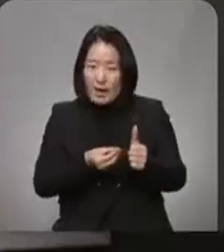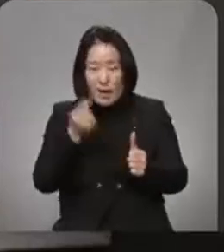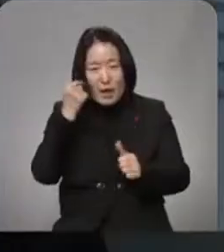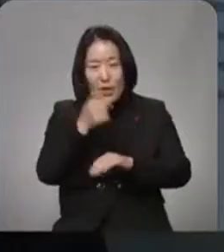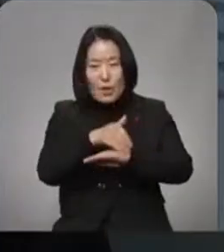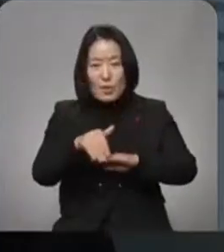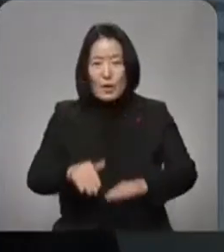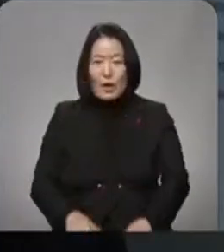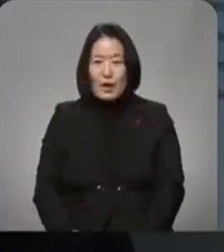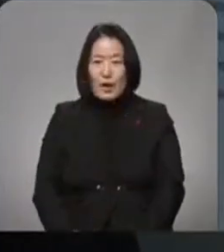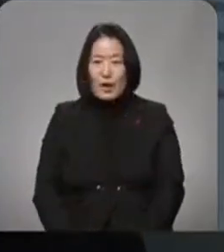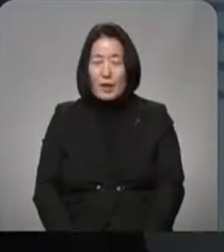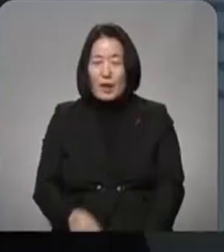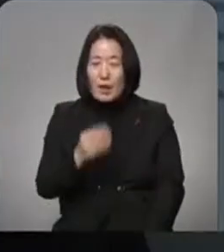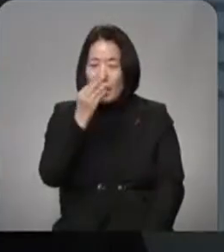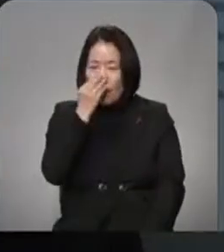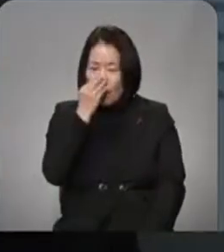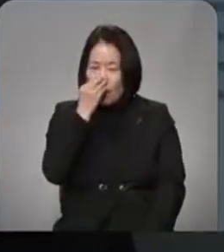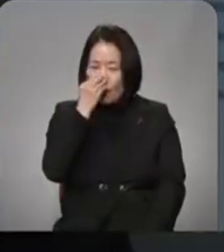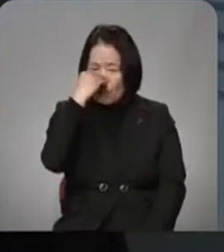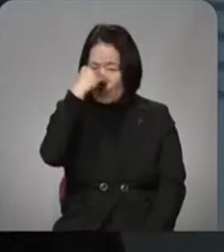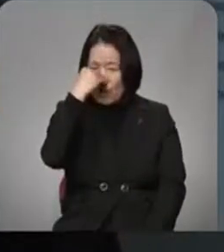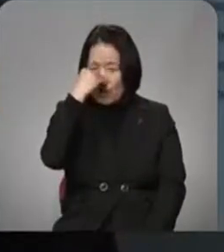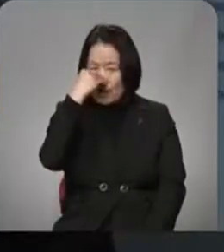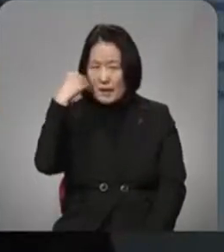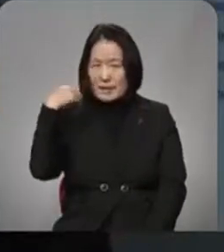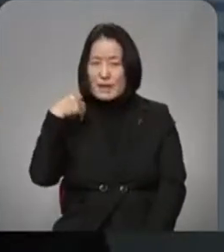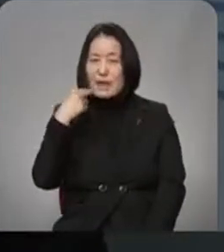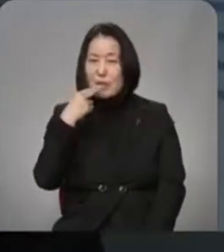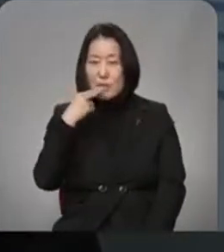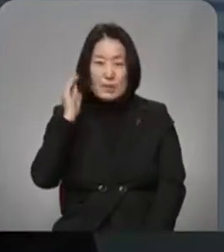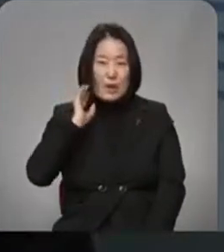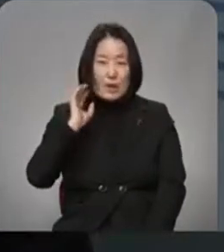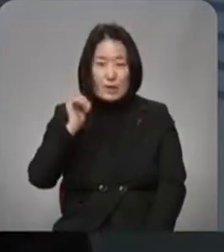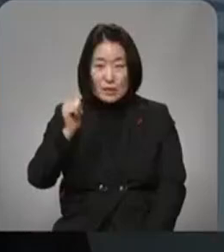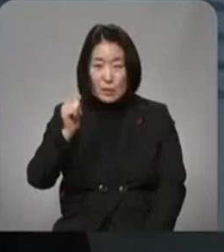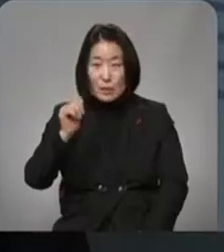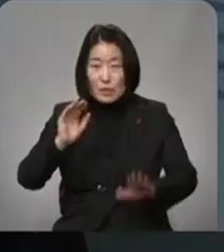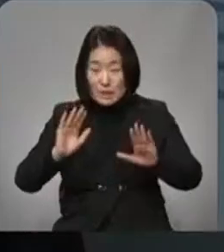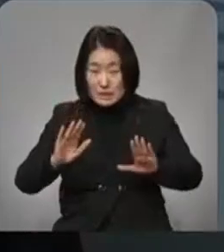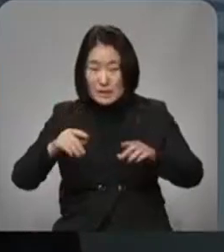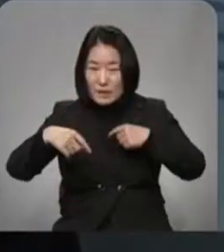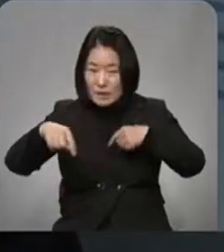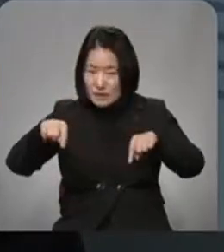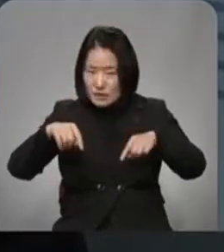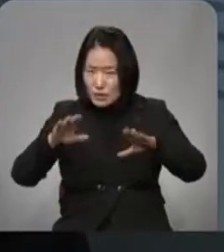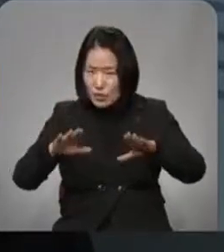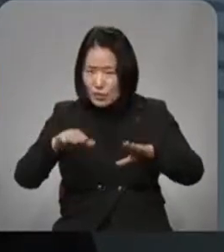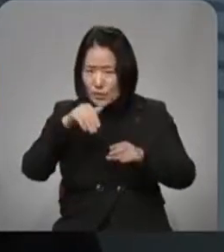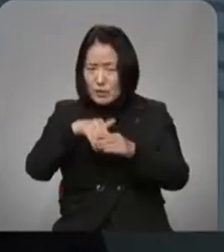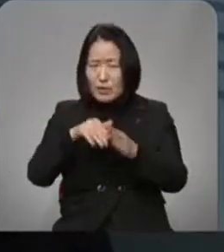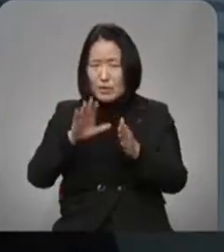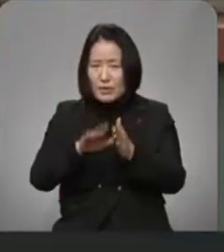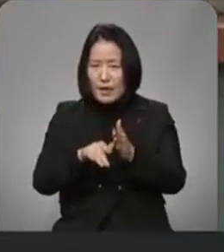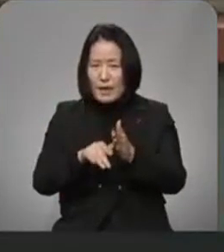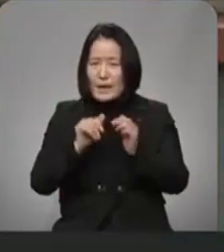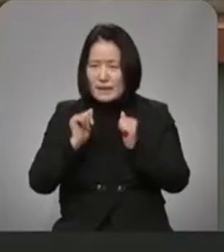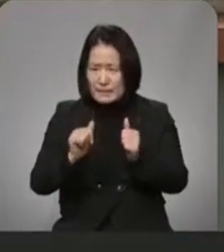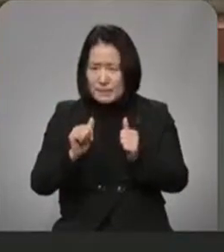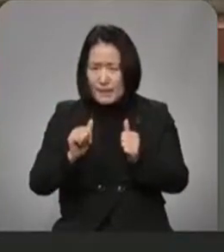오만과 독선 무능과 무책임의 윤성열 정부를 이원 총선에서는 반드시